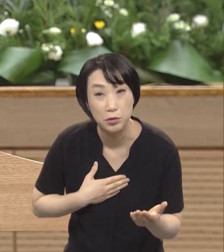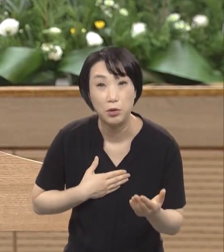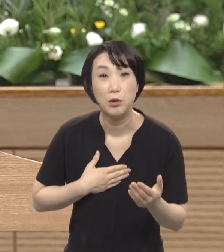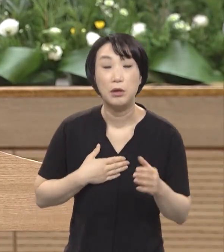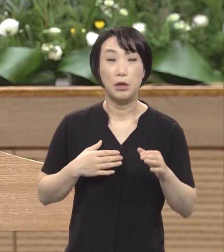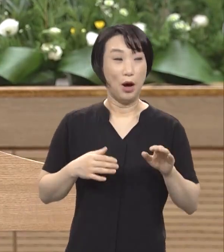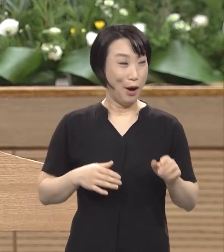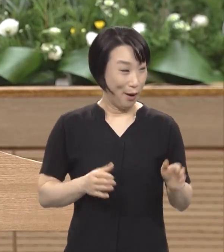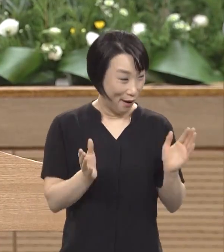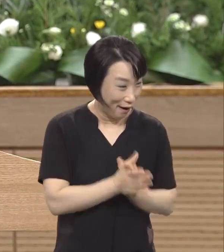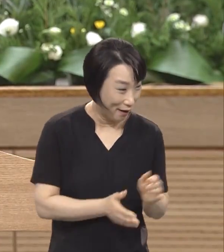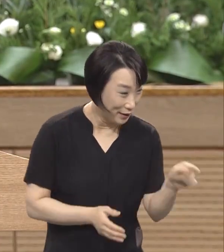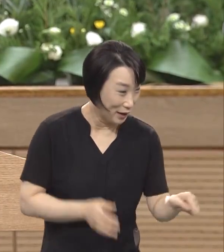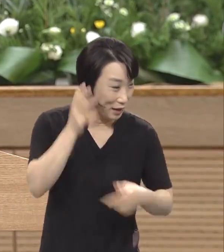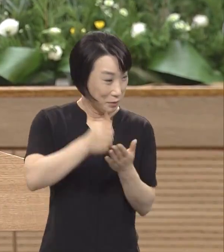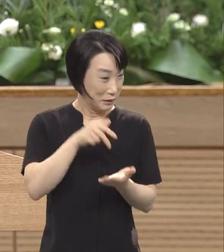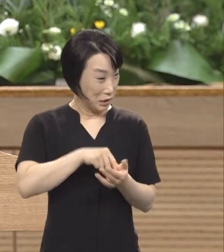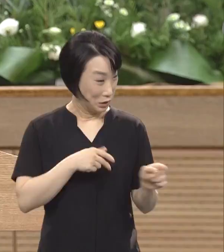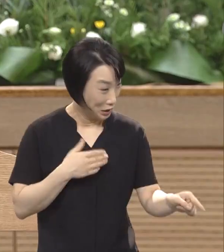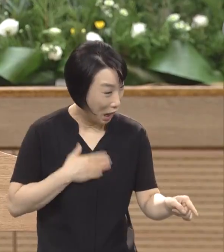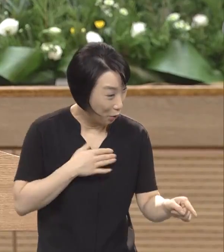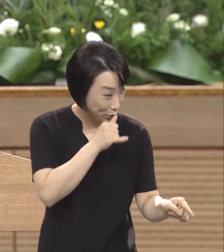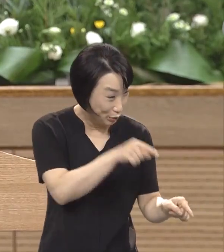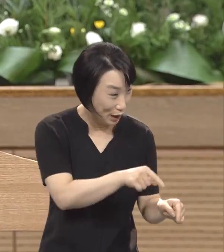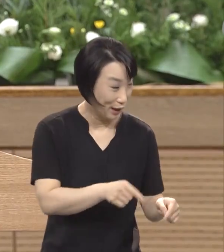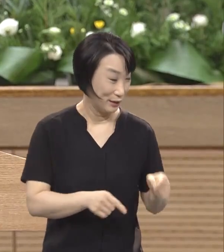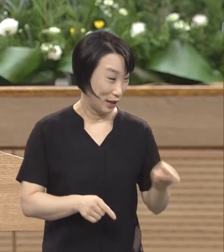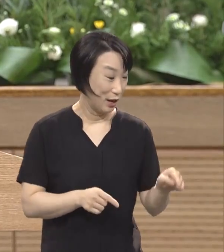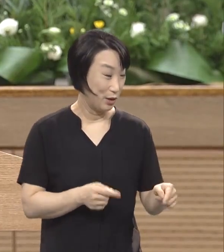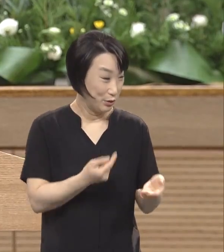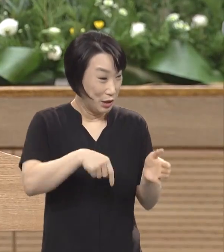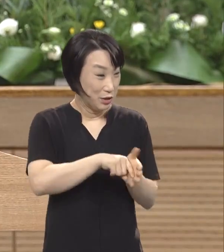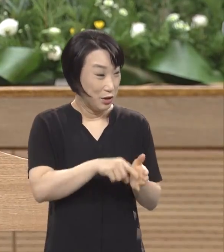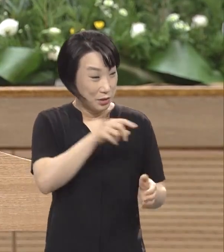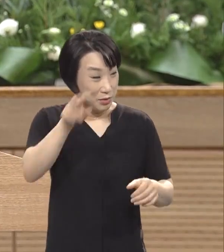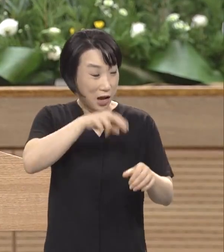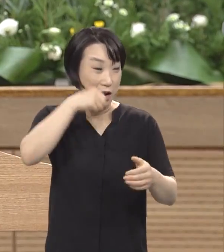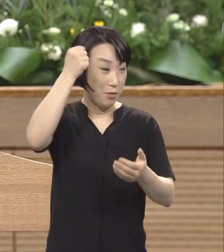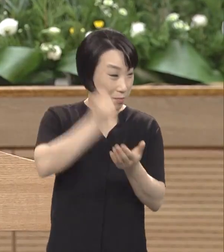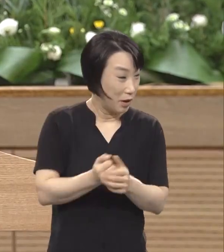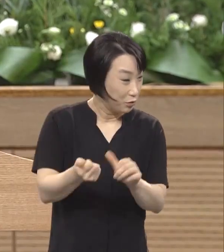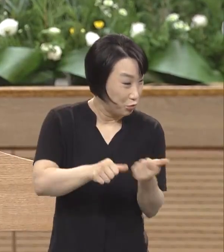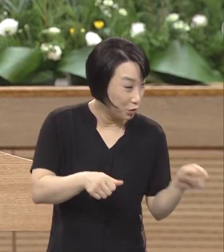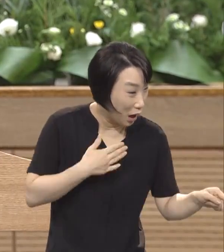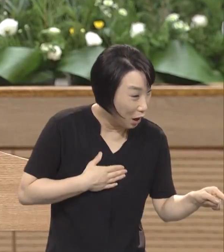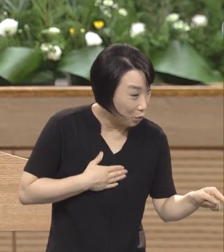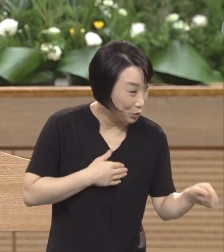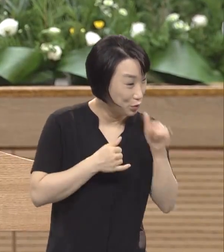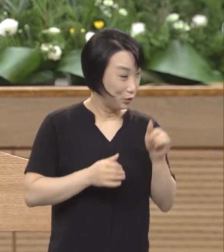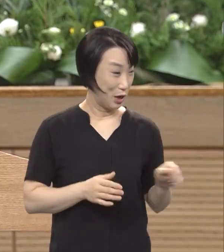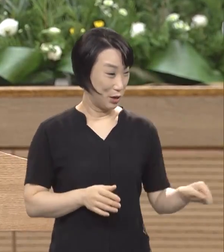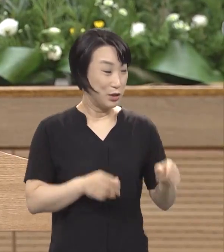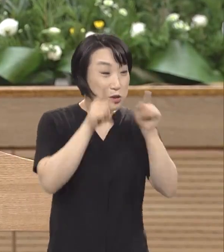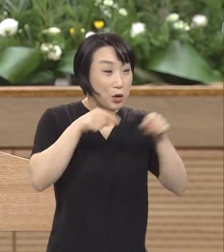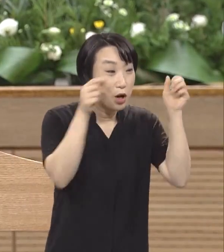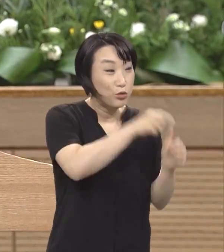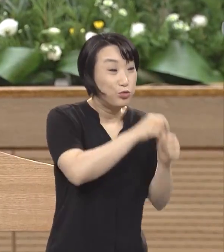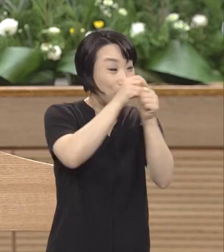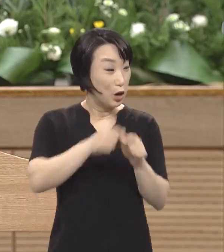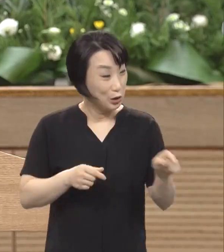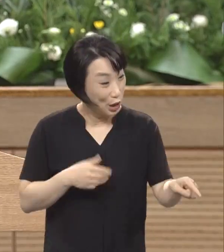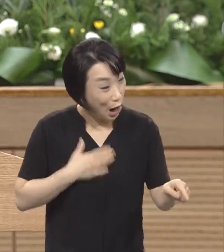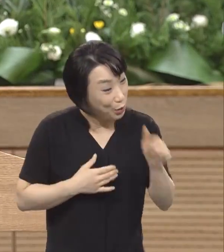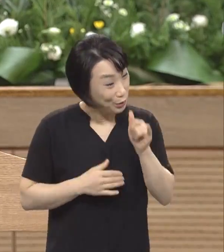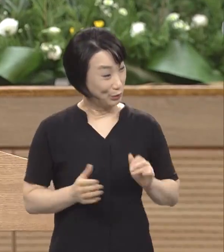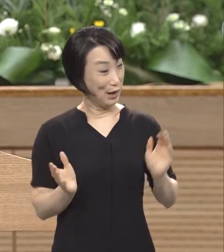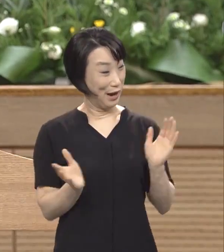네가 내 사정을 알고 있구나. 내가 너를 위해 죽어준 사정을 알고 있구나. 너를 지옥에서 구원한 사정을